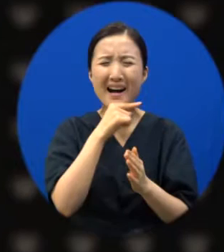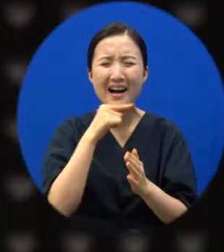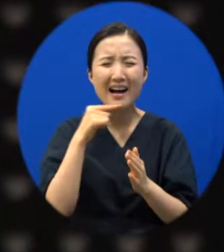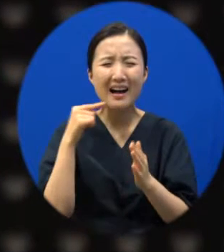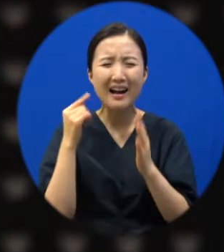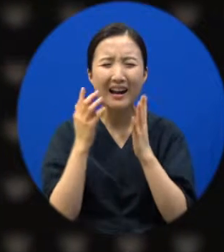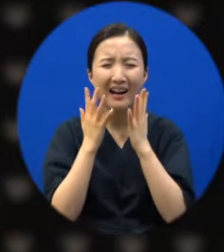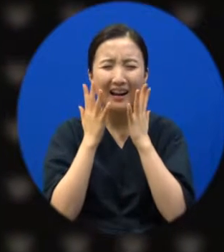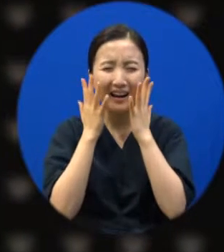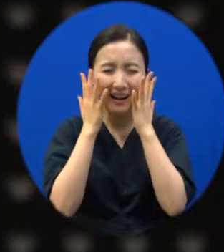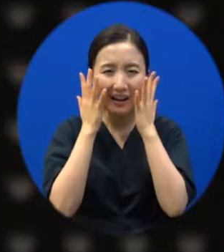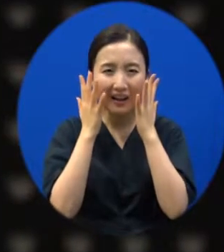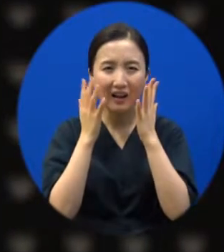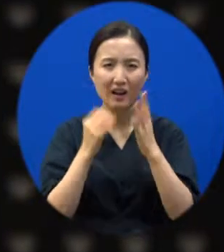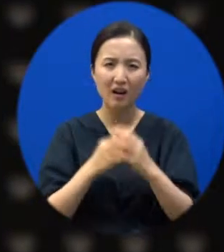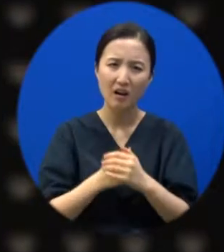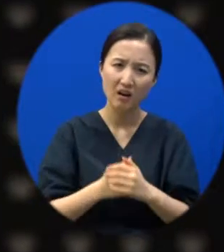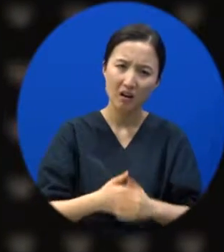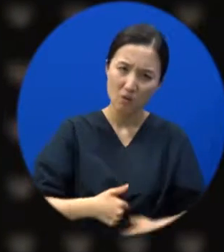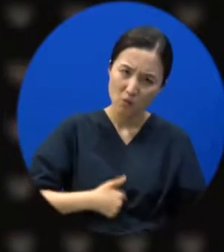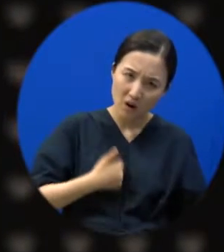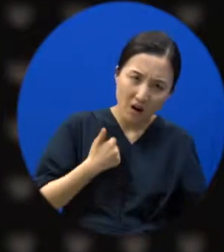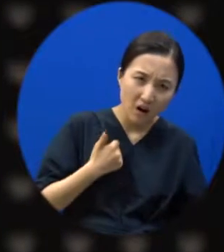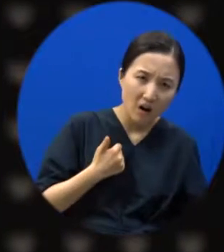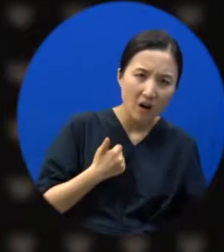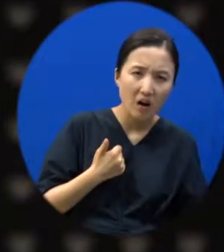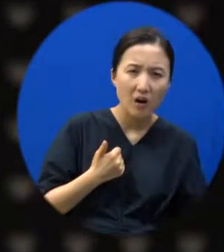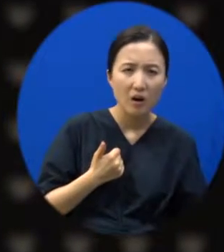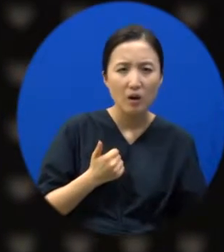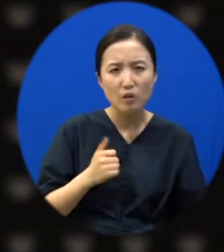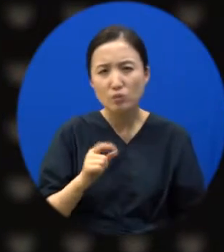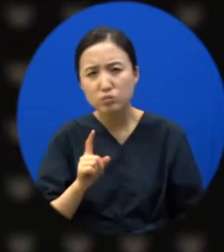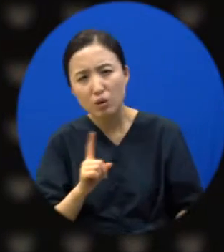빨개요. 그러면 뭔가 화나는 일이 있나?